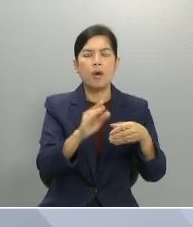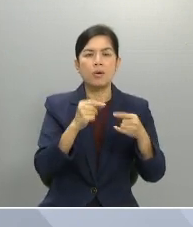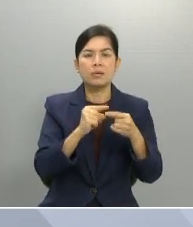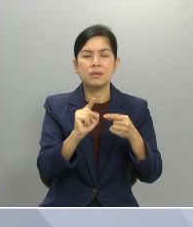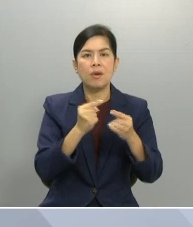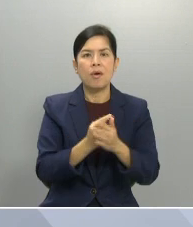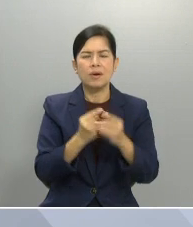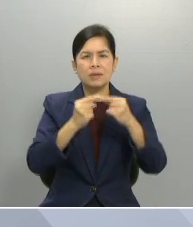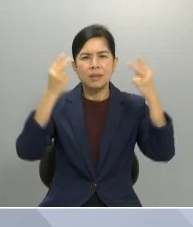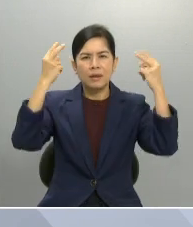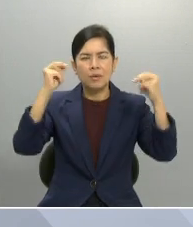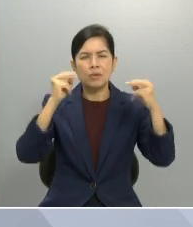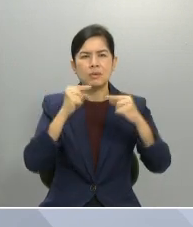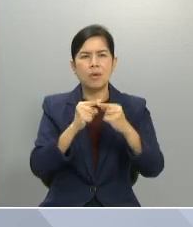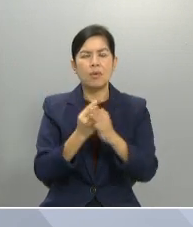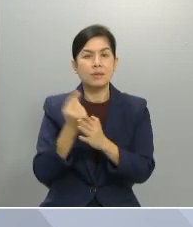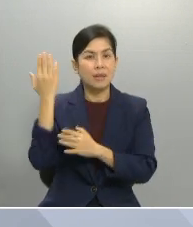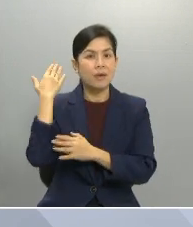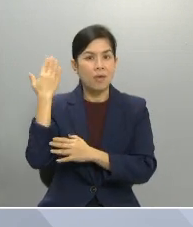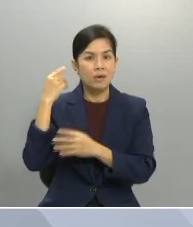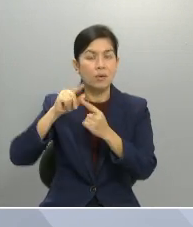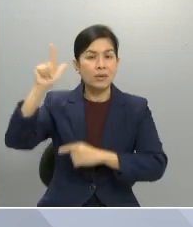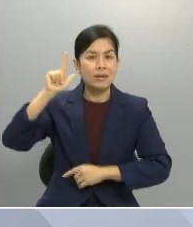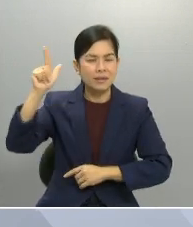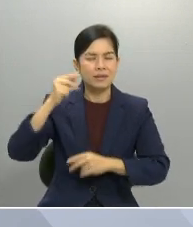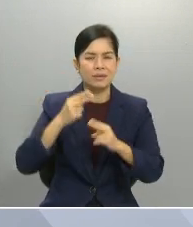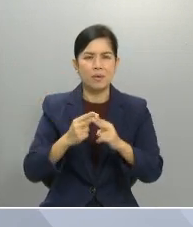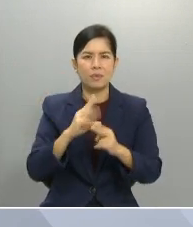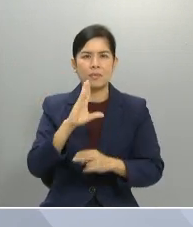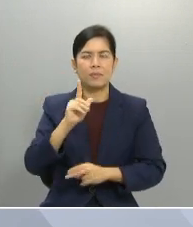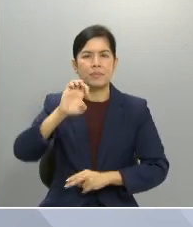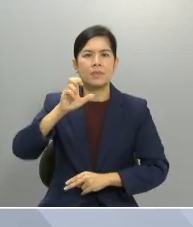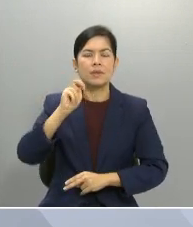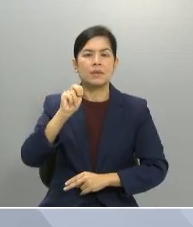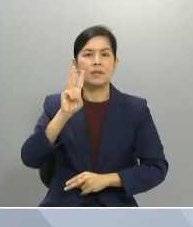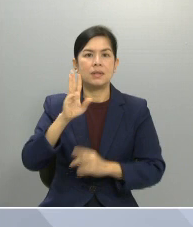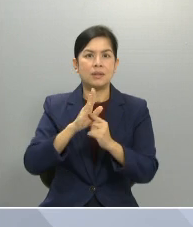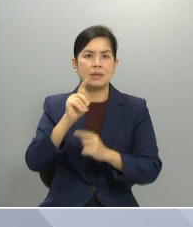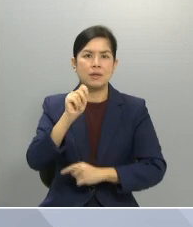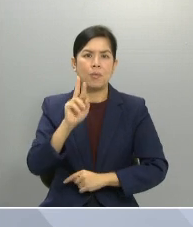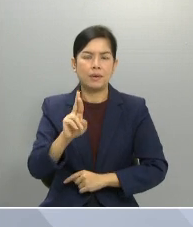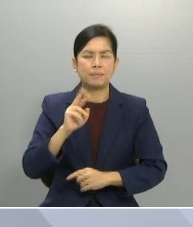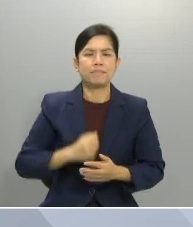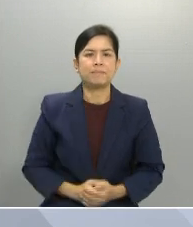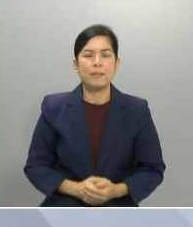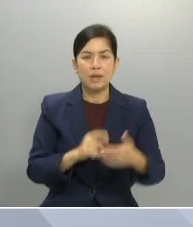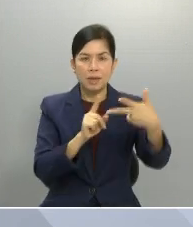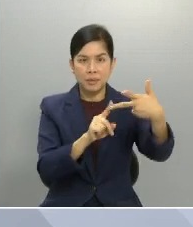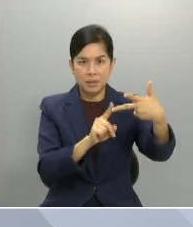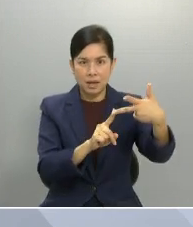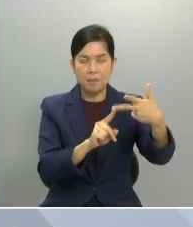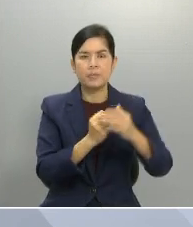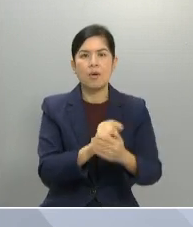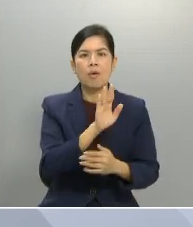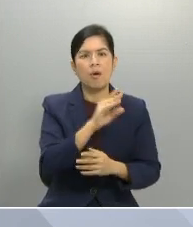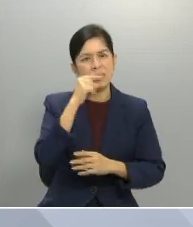ครับนี่เป็นนี้ถ้าพอสำรวจคนใต้คนที่ใช่พรรคที่ชอบของคนใต้ขณะที่อันดับ 3ยังหาคนเหมาะ